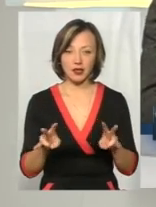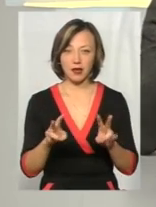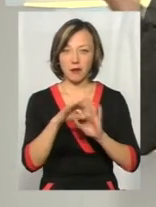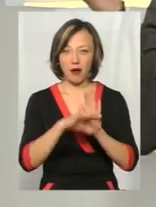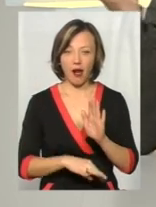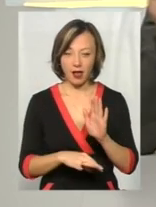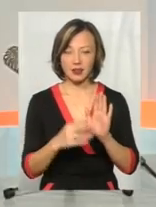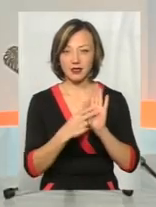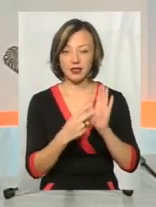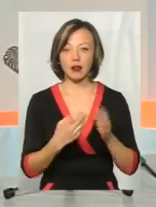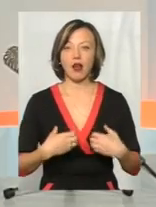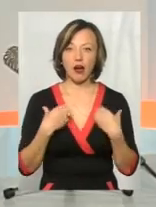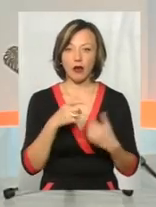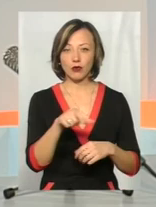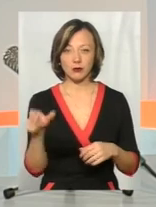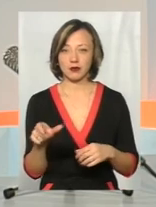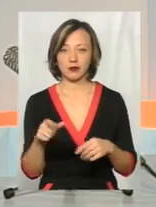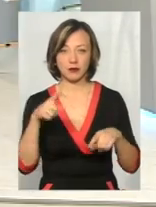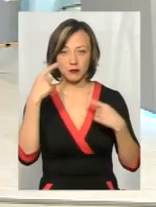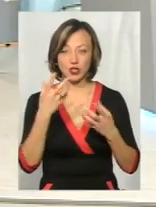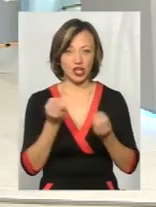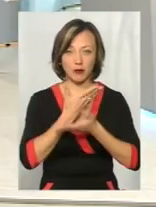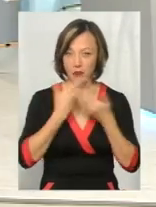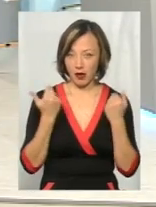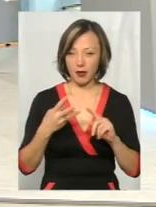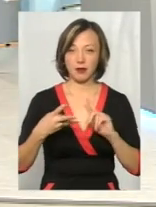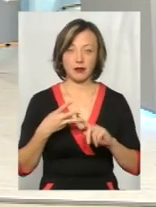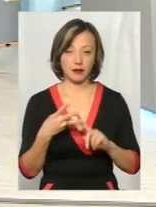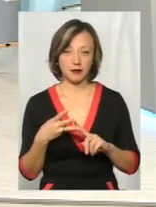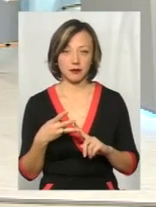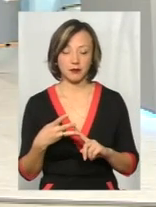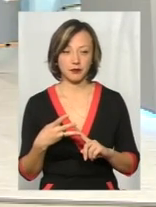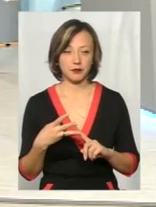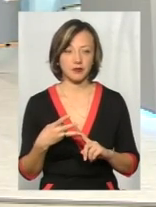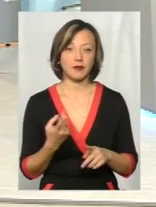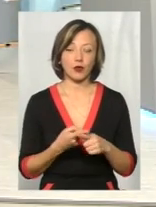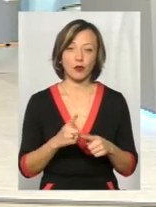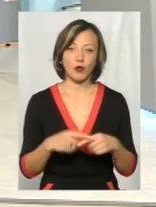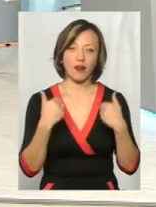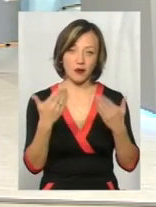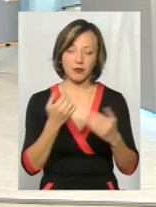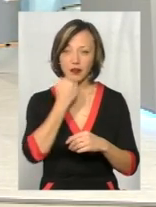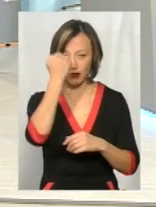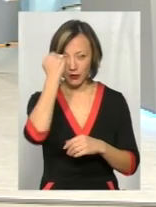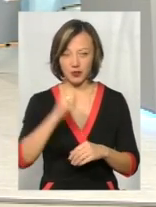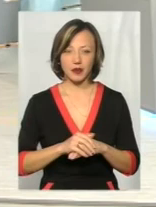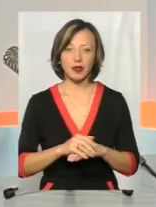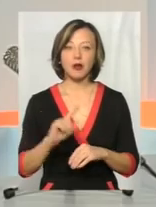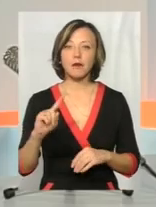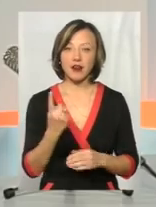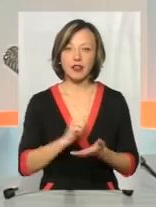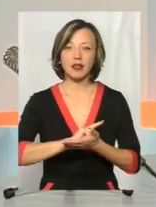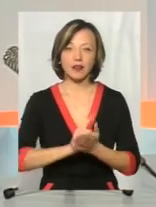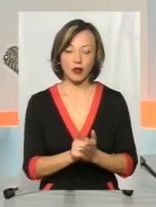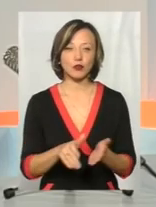прайсів тих, яких лякають там цінами такими, їх ще немає. Тому я вам дякую. Первинна і